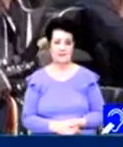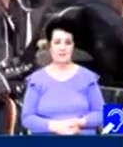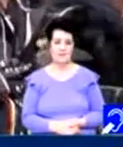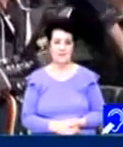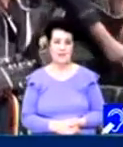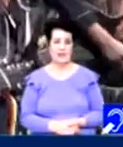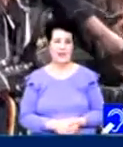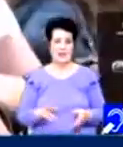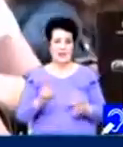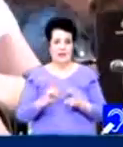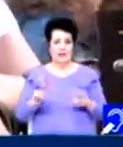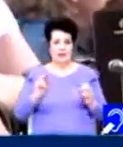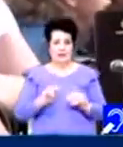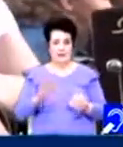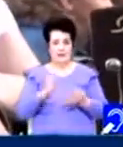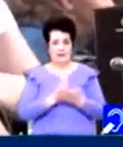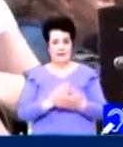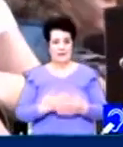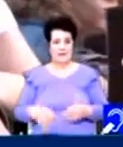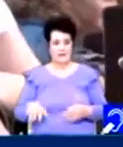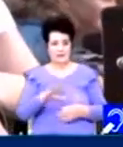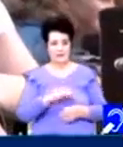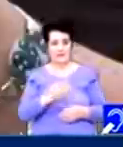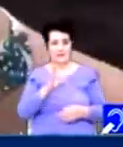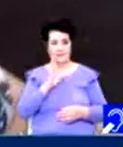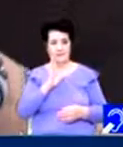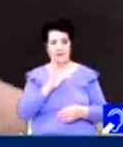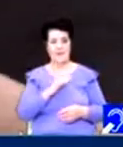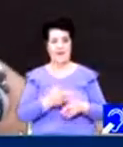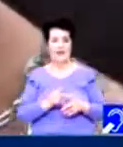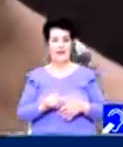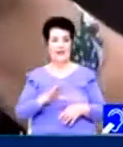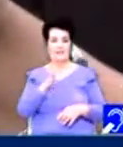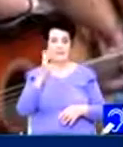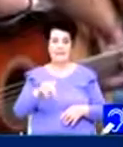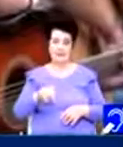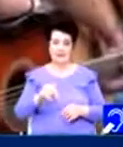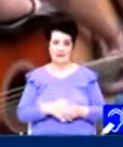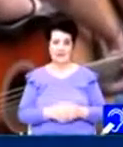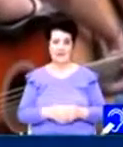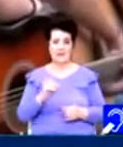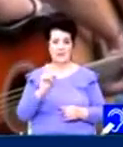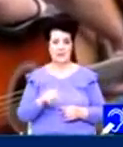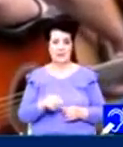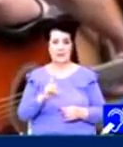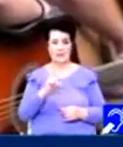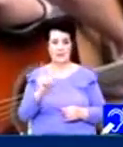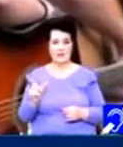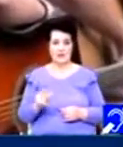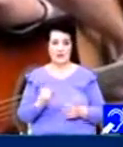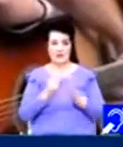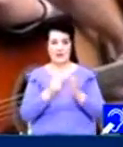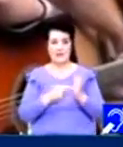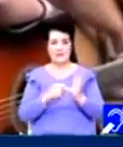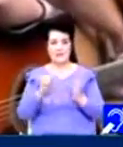Sunt profesoară, ei sunt toți elevii mei cu care sunt aici. Este o atmosferă extraordinară pentru că împărtășim